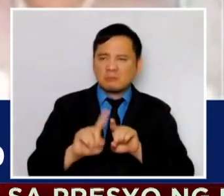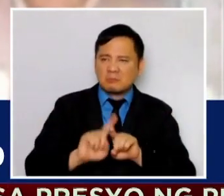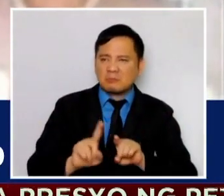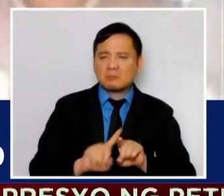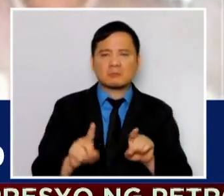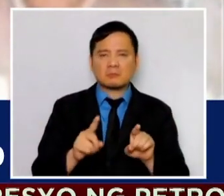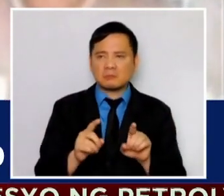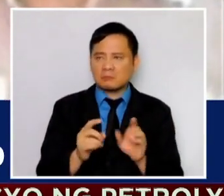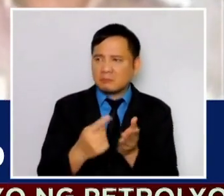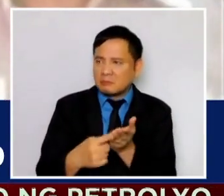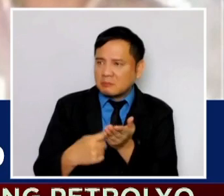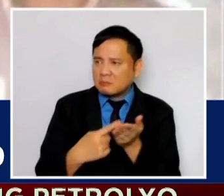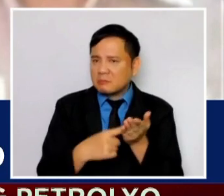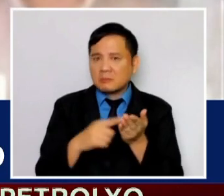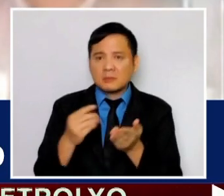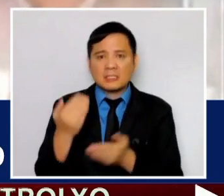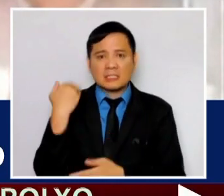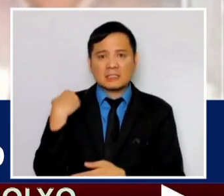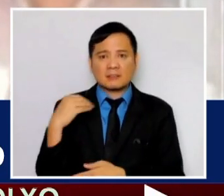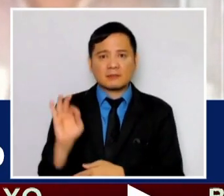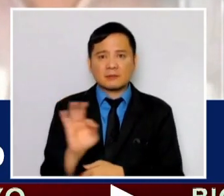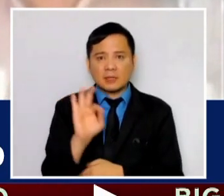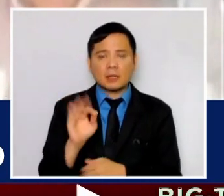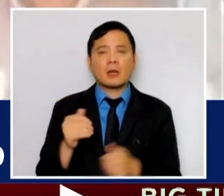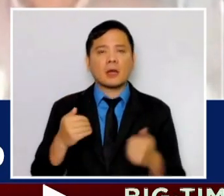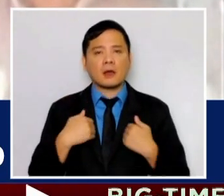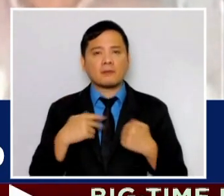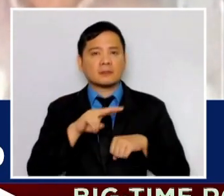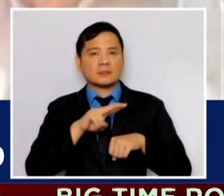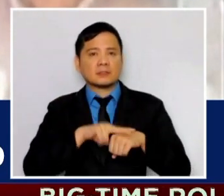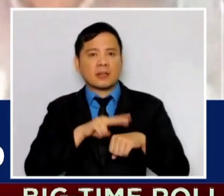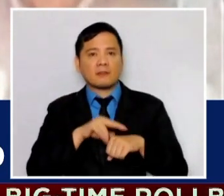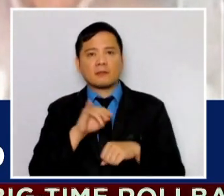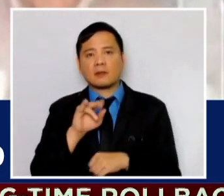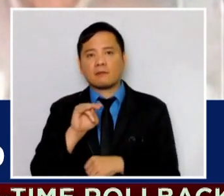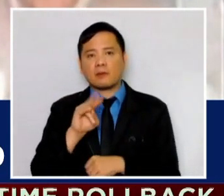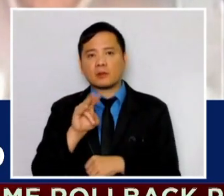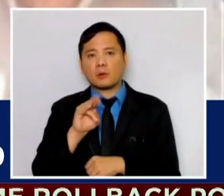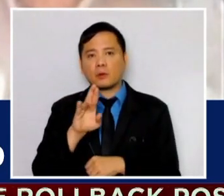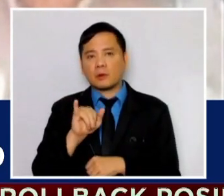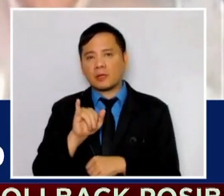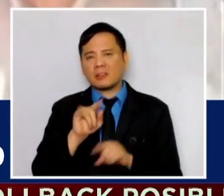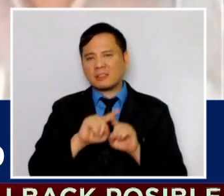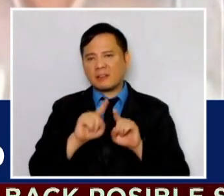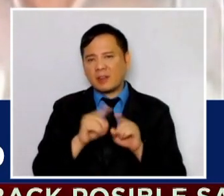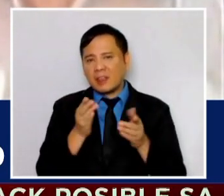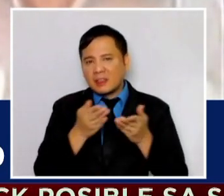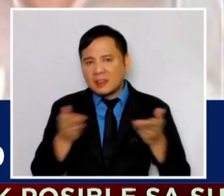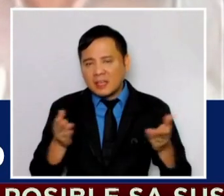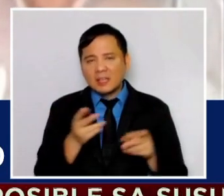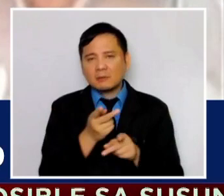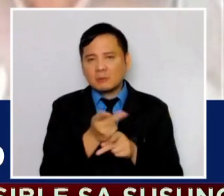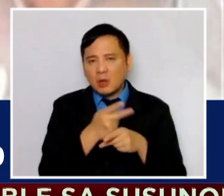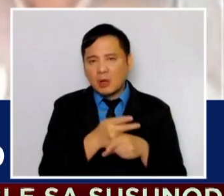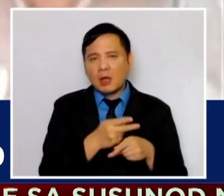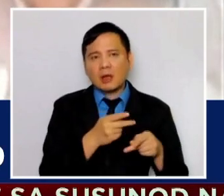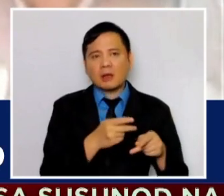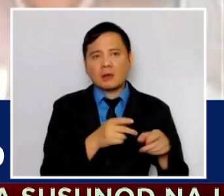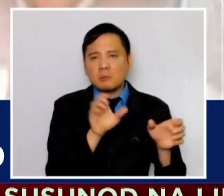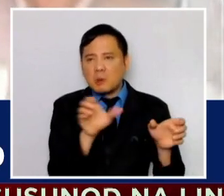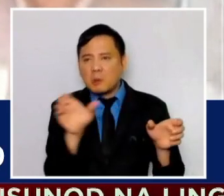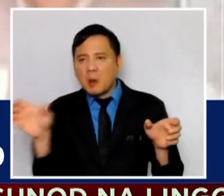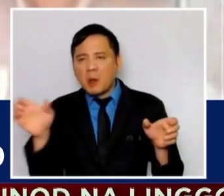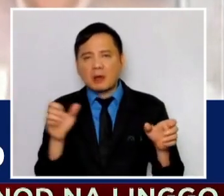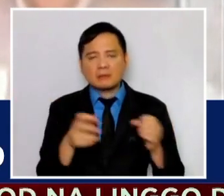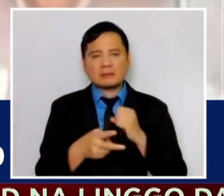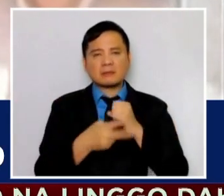have existing inventory of raw materials and inputs and even finished products. So inaasahan po